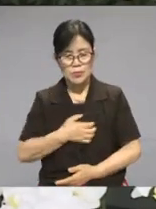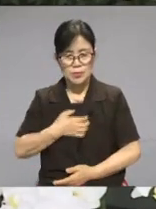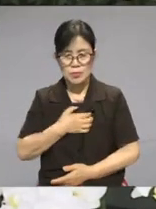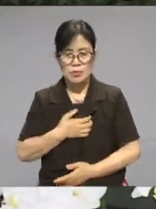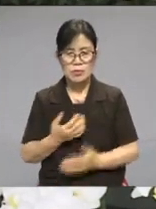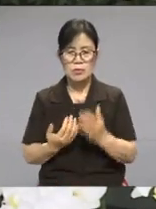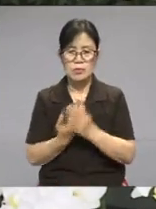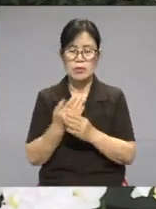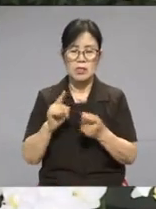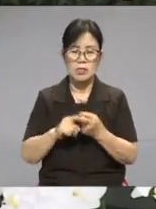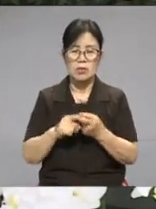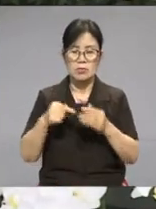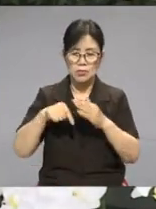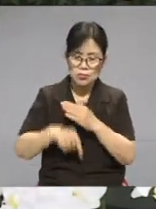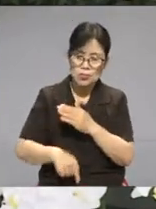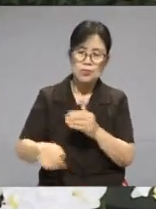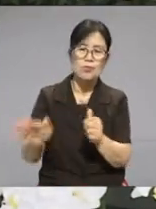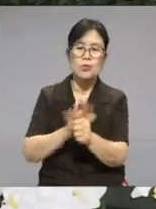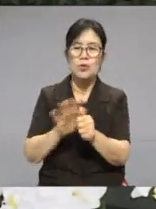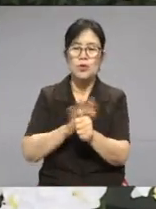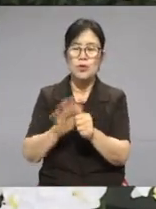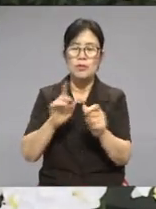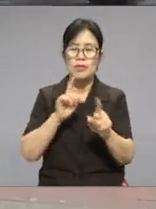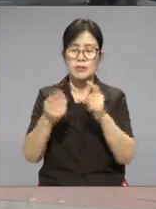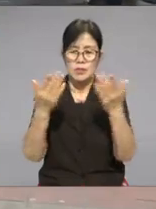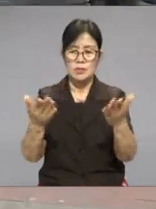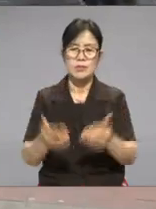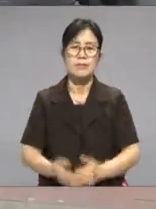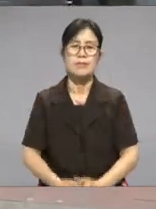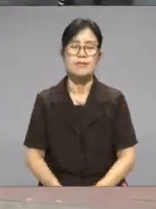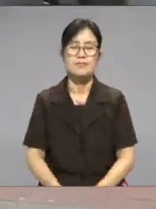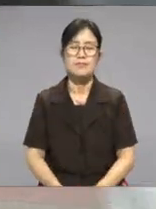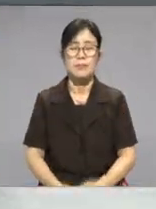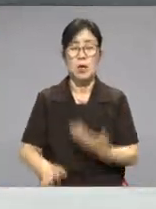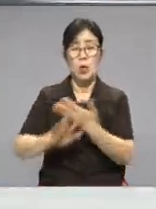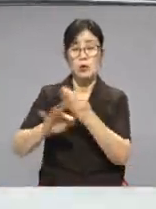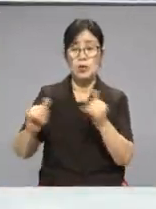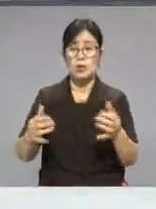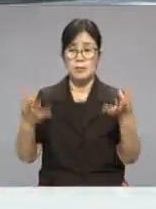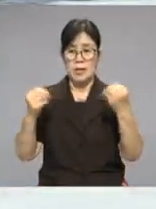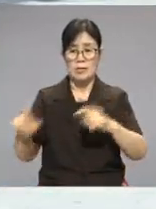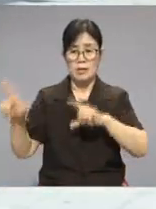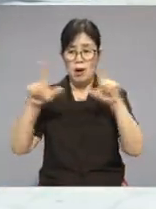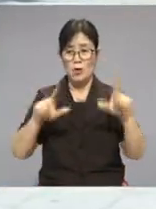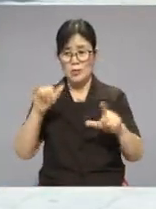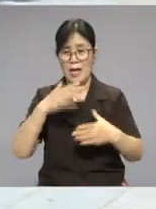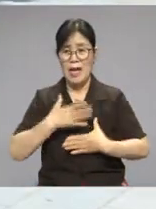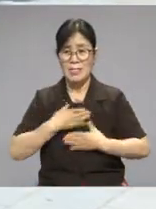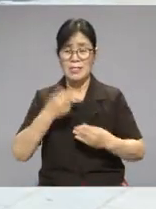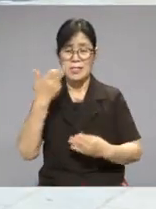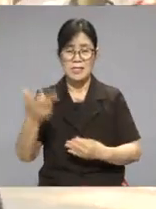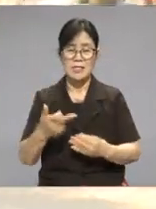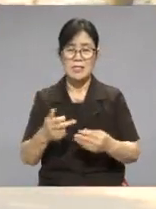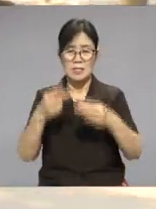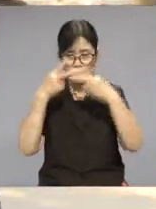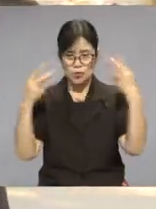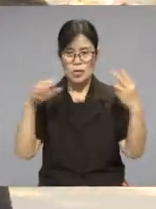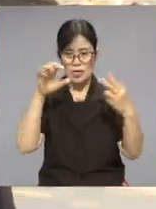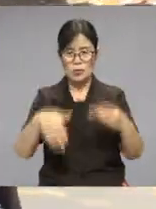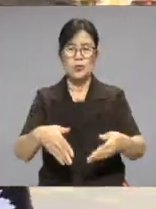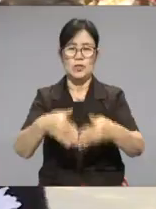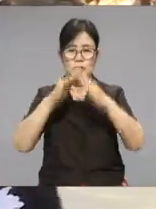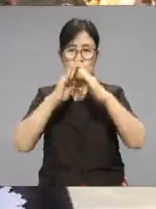대해서 아주 깊은 위로의 말씀을 좀 드리고요. 외국인들이 많이 거주하는 안산시에도 분향소가